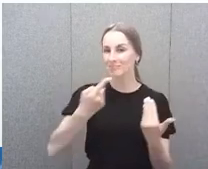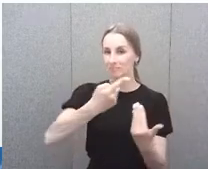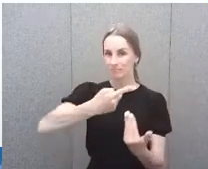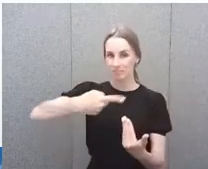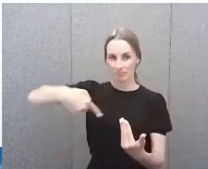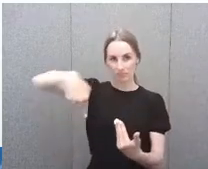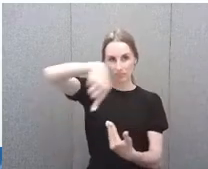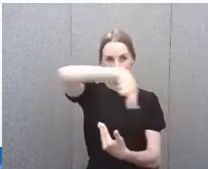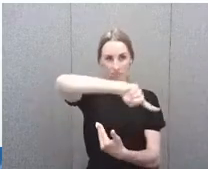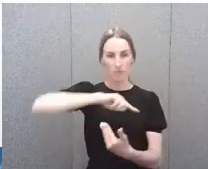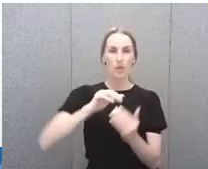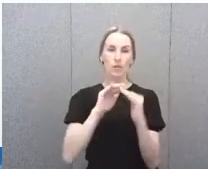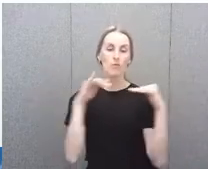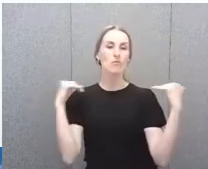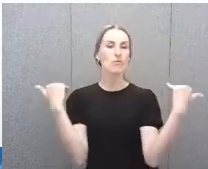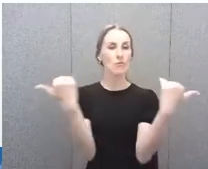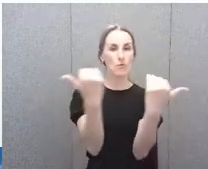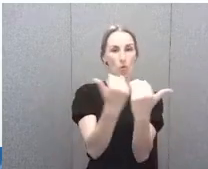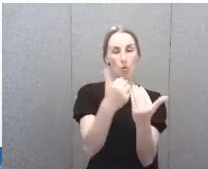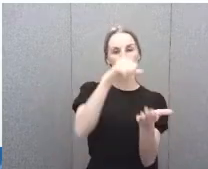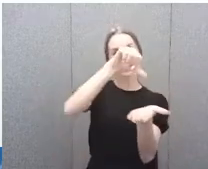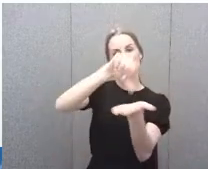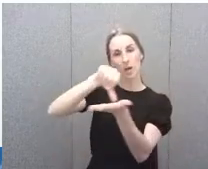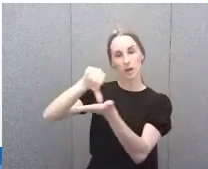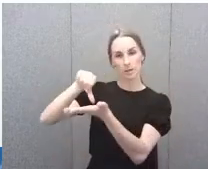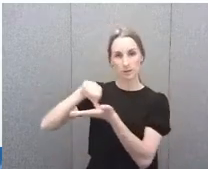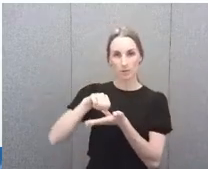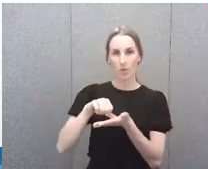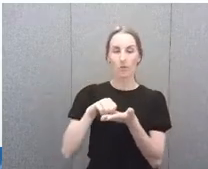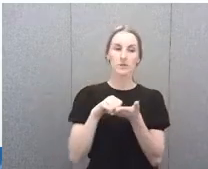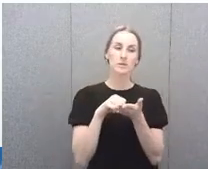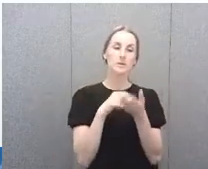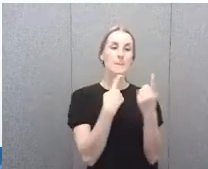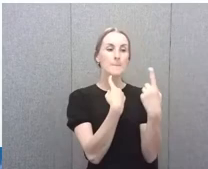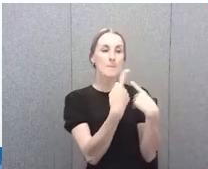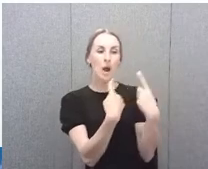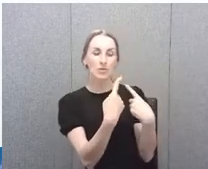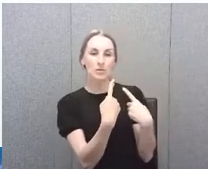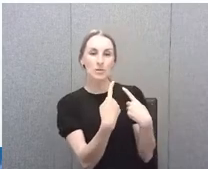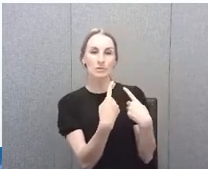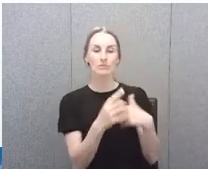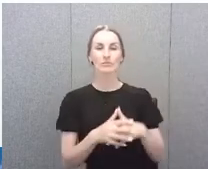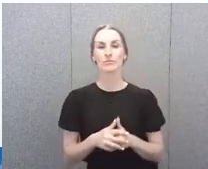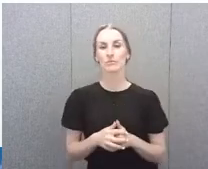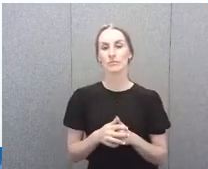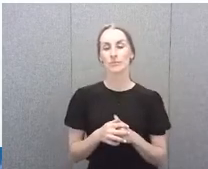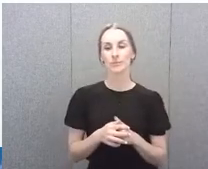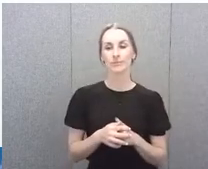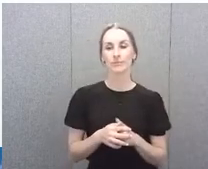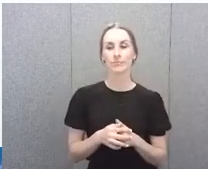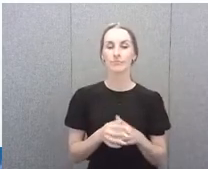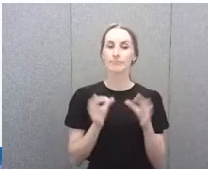Хочу поприветствовать всех участников нашего форума, всех докладчиков.